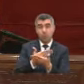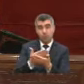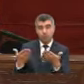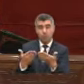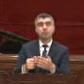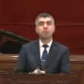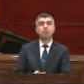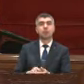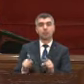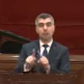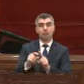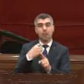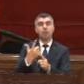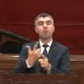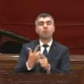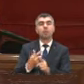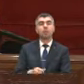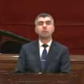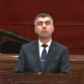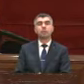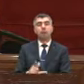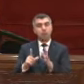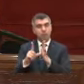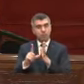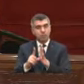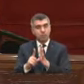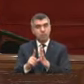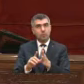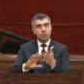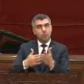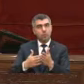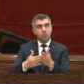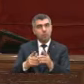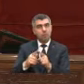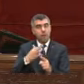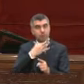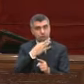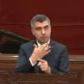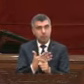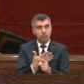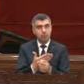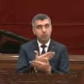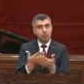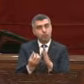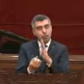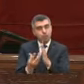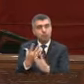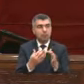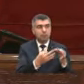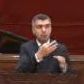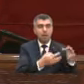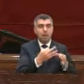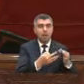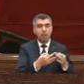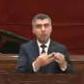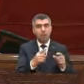كنطبق في القوانين في تدجيل القوانين او في اصدار بعض الاحكامات بالمغرب او